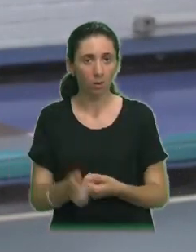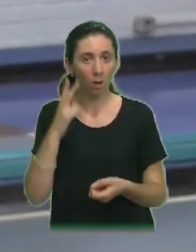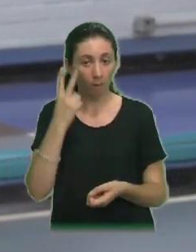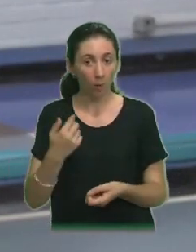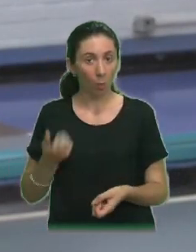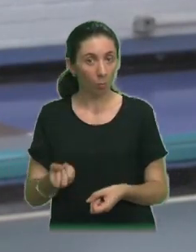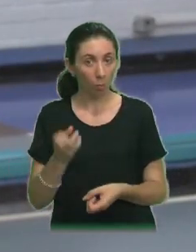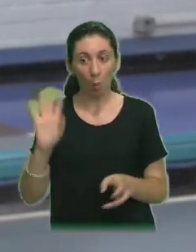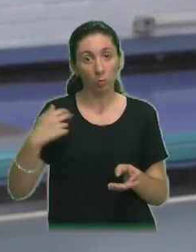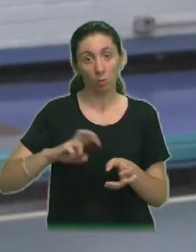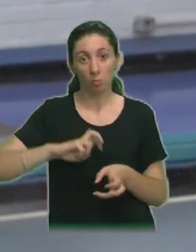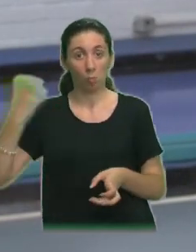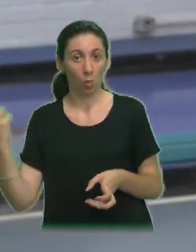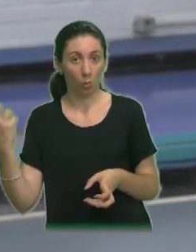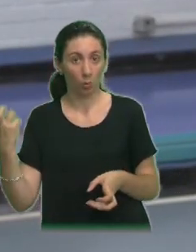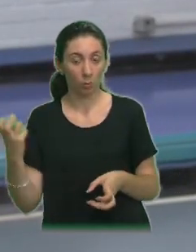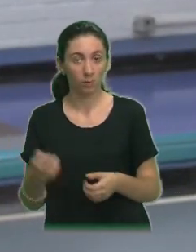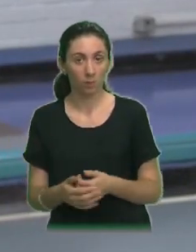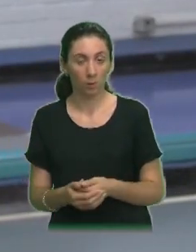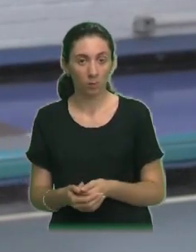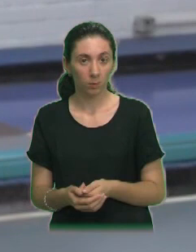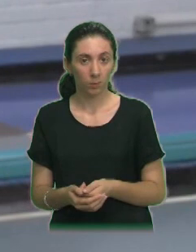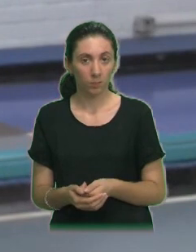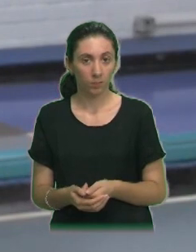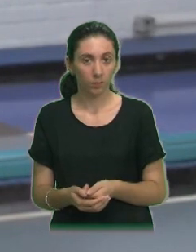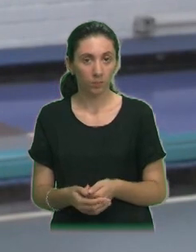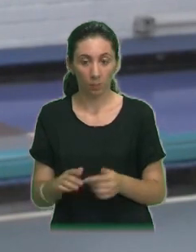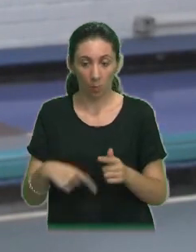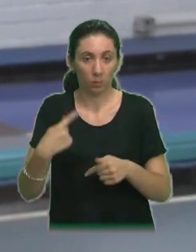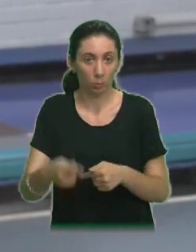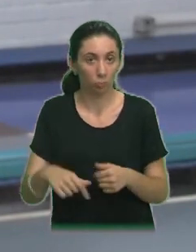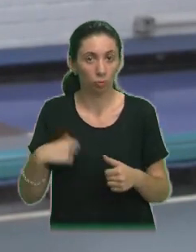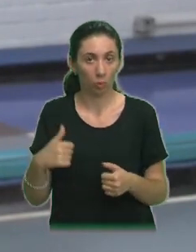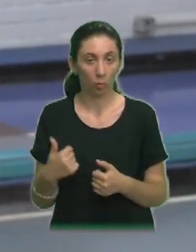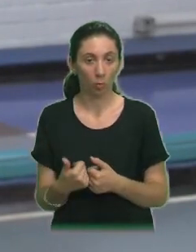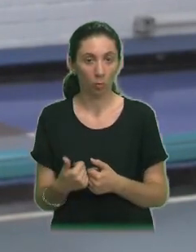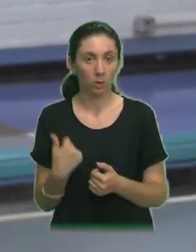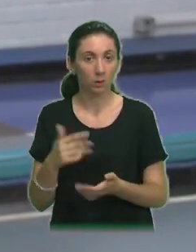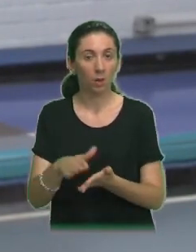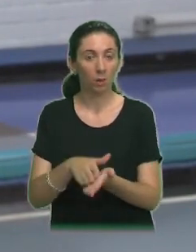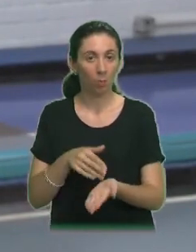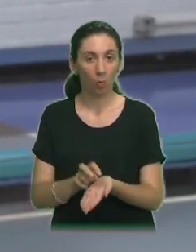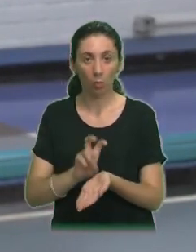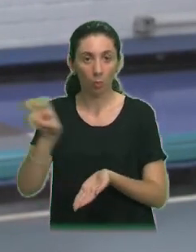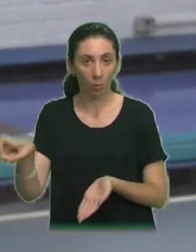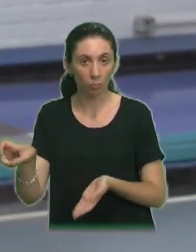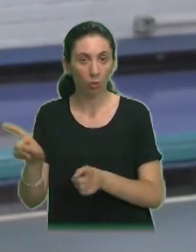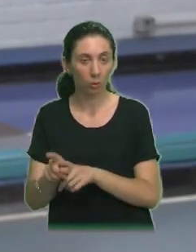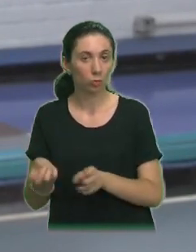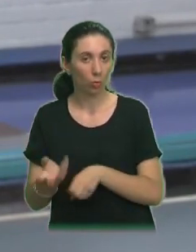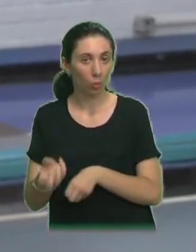kugle, onda su me zvali. Tako da sam naredne godine krenula kuglati